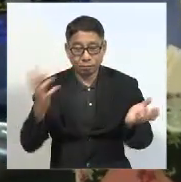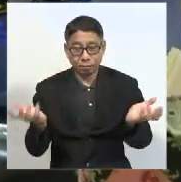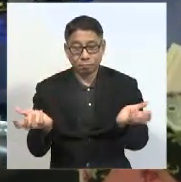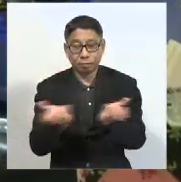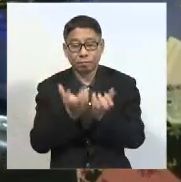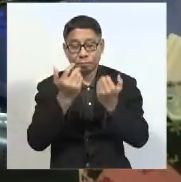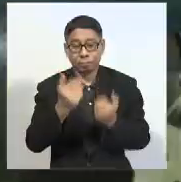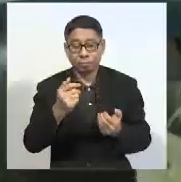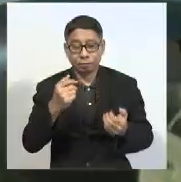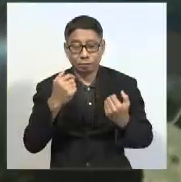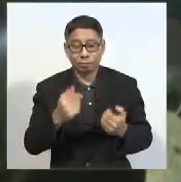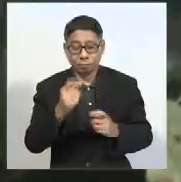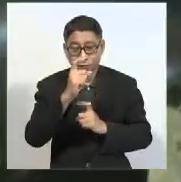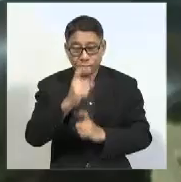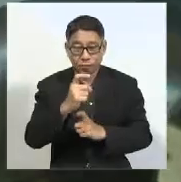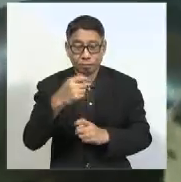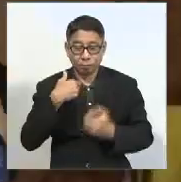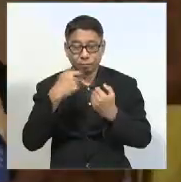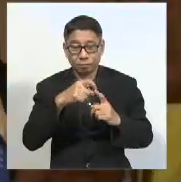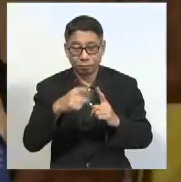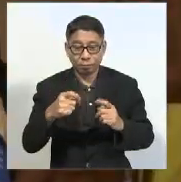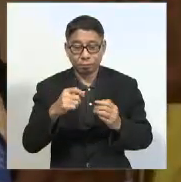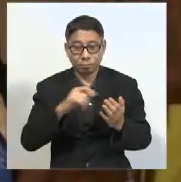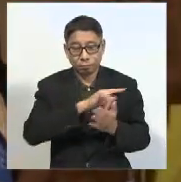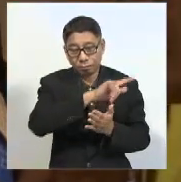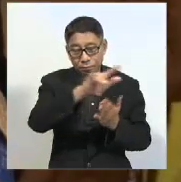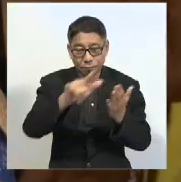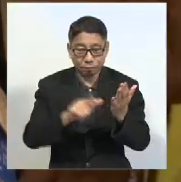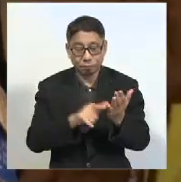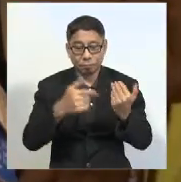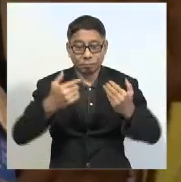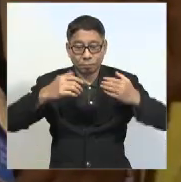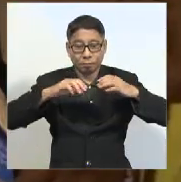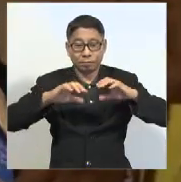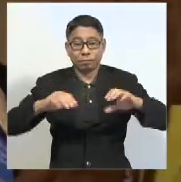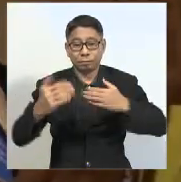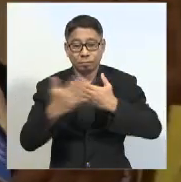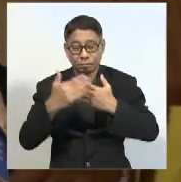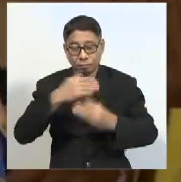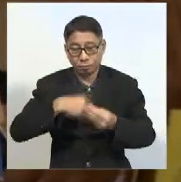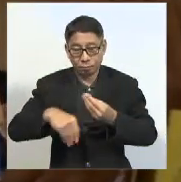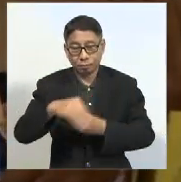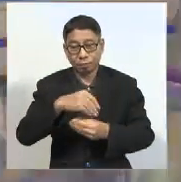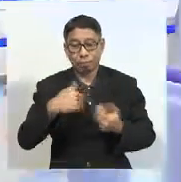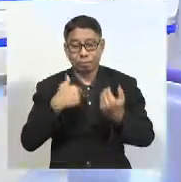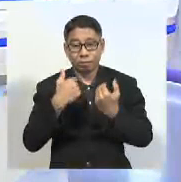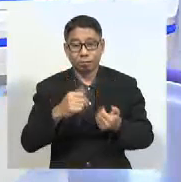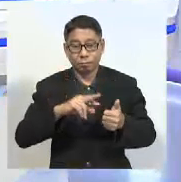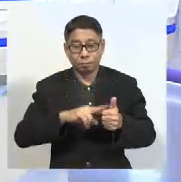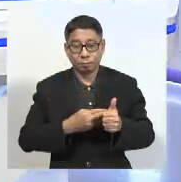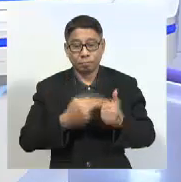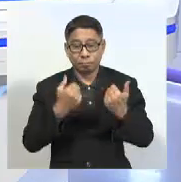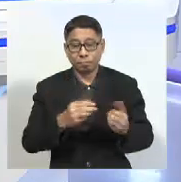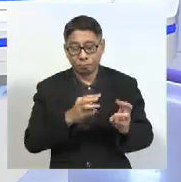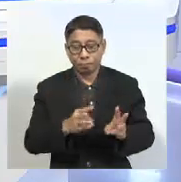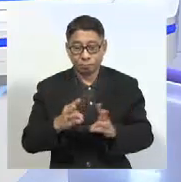ทบปัจจัยส่วนใหญ่ปัจจัยเสี่ยงต่างๆเนี่ยนะคะมาจากปัจจัยต่างประเทศทั้งนั้นเลยรัฐบาลก็พยายามกระตุ้นเศรษฐกิจภายในประเทศเริ่มมีการออกม